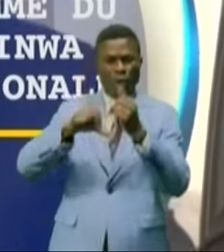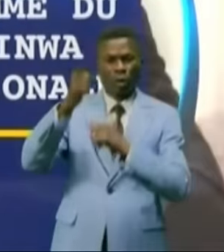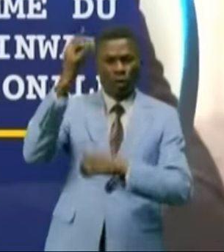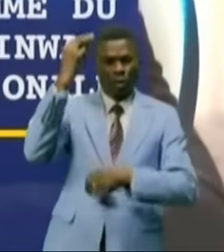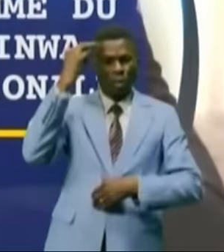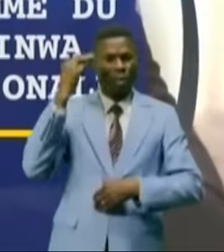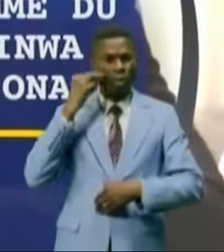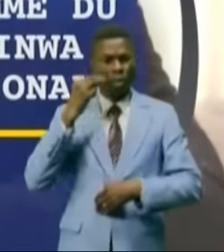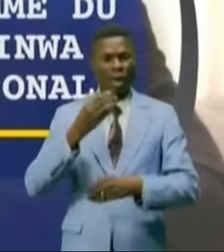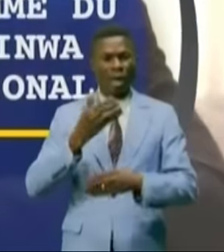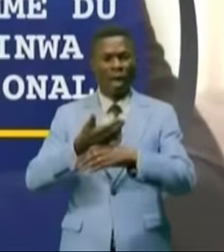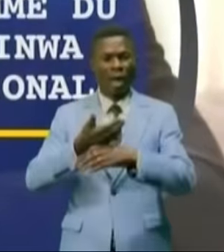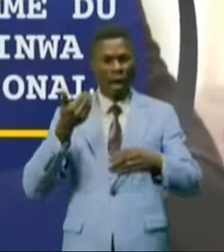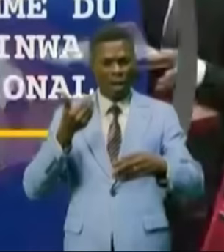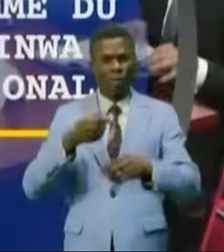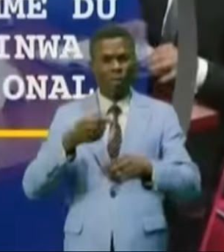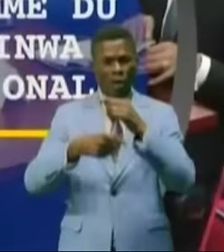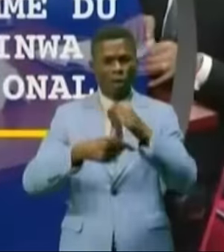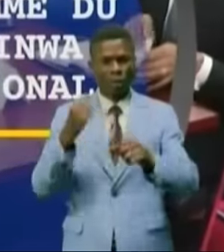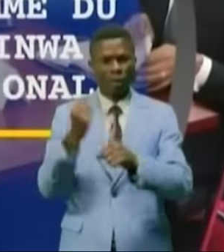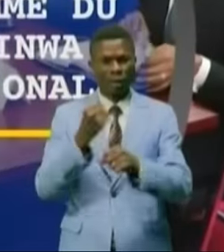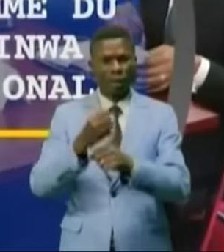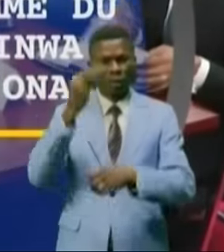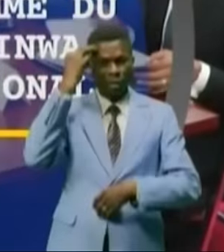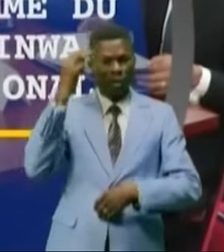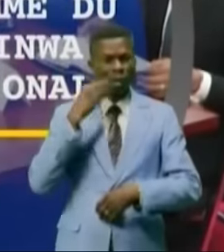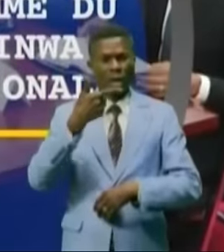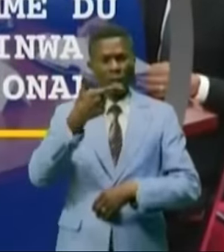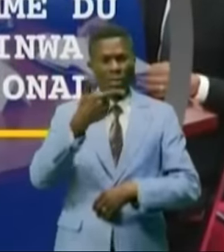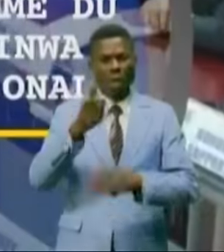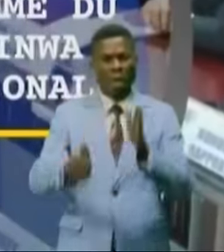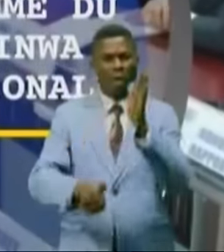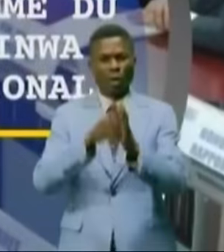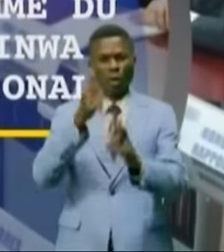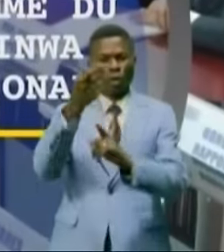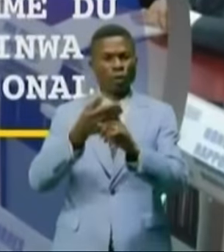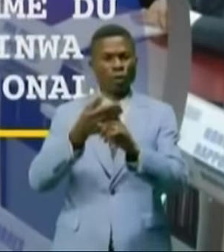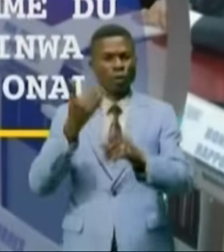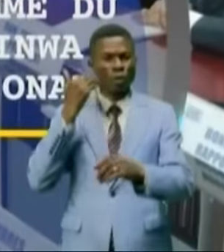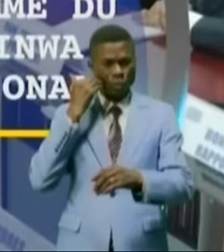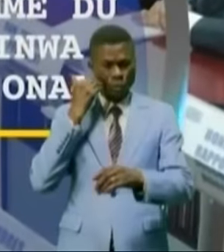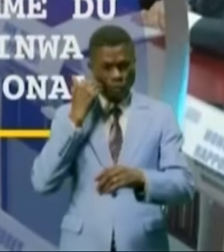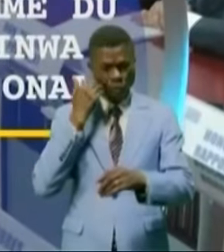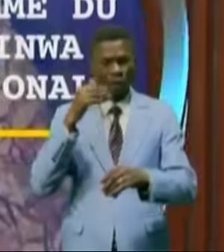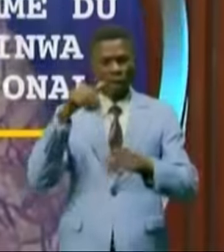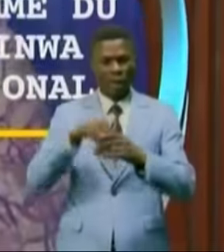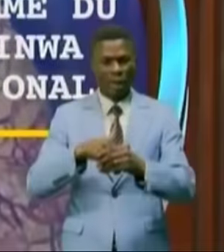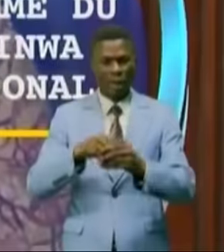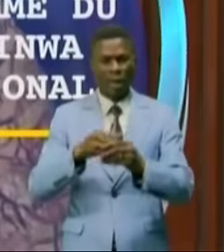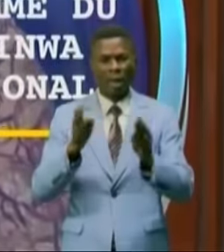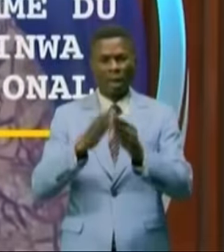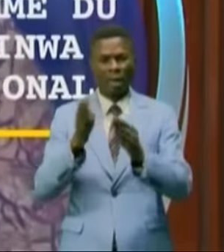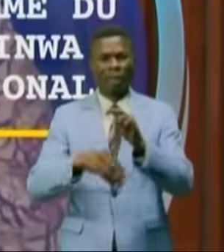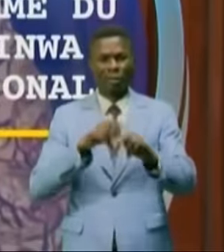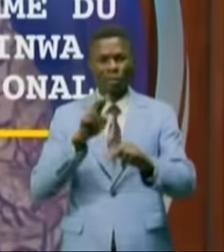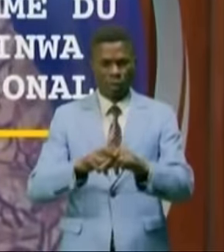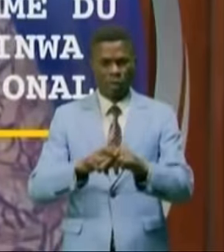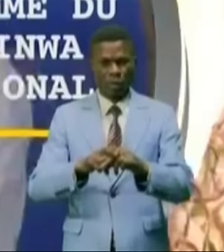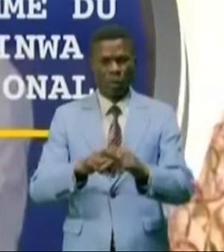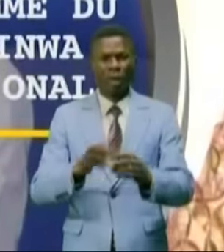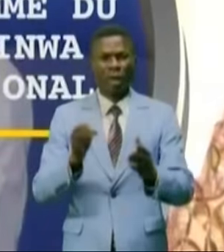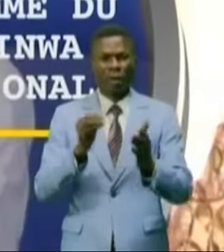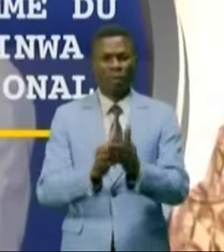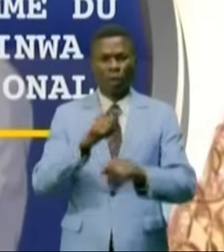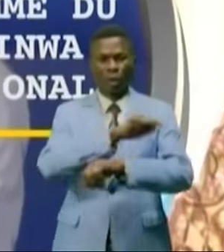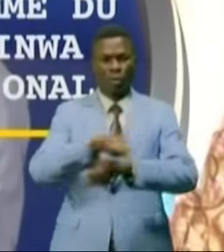avant l'investiture de son gouvernement prévu le mardi 11 juin à la chambre basse du Parlement. Et au